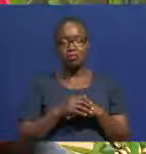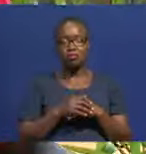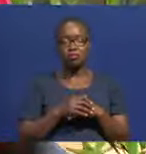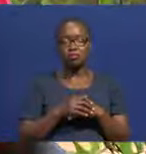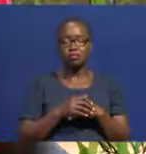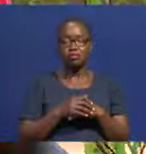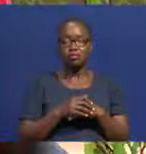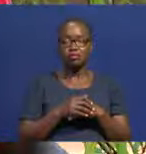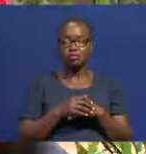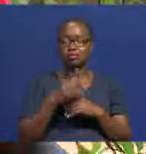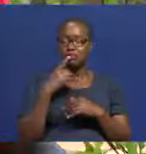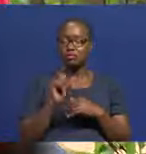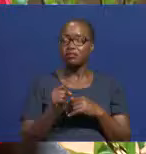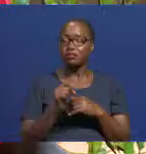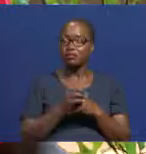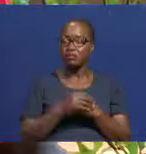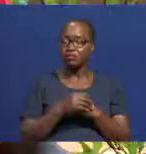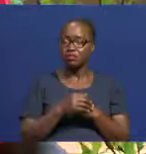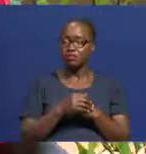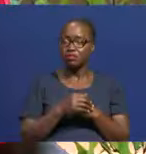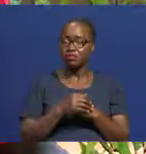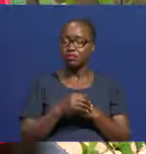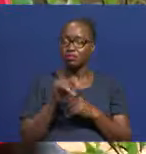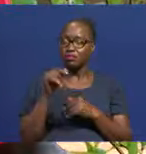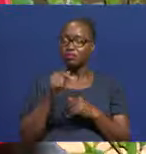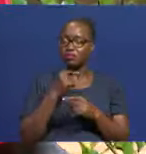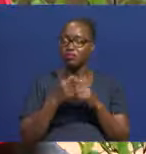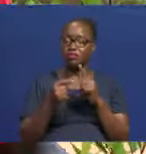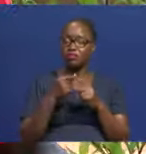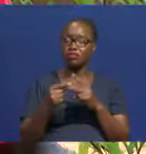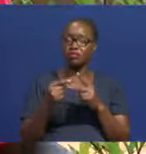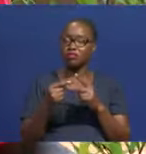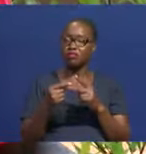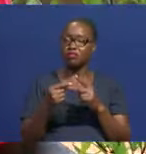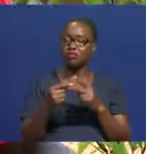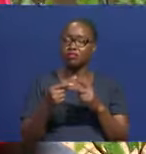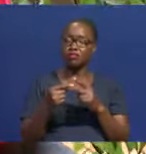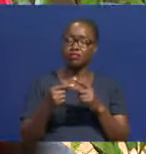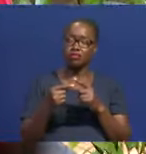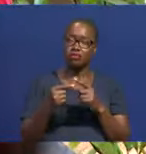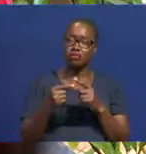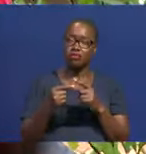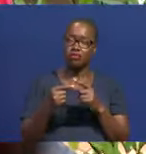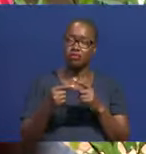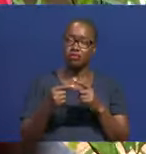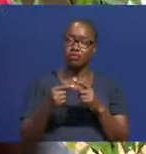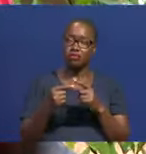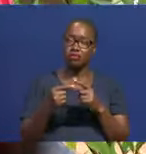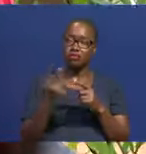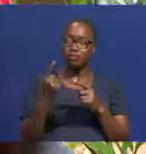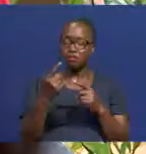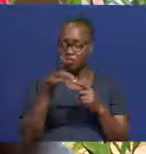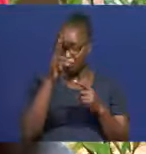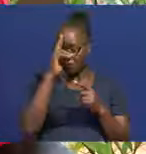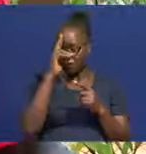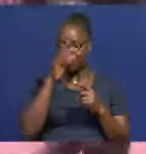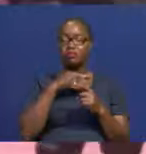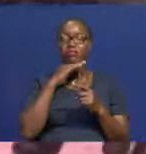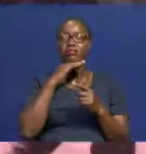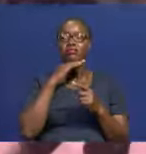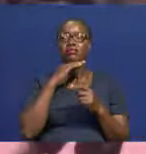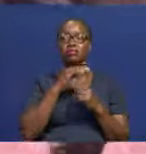vizuri. Na hiyo mwaka hiyo ya 77, askari mmoja tu ndiye alikufa